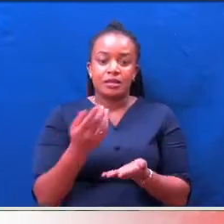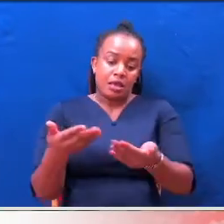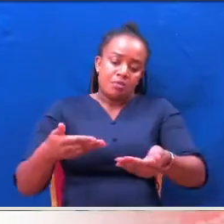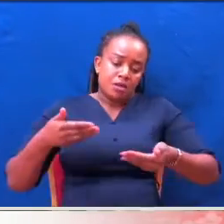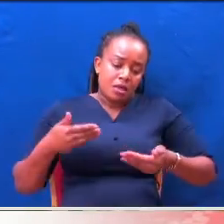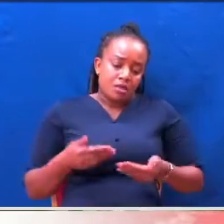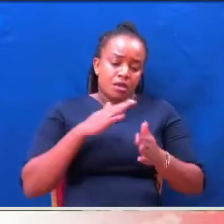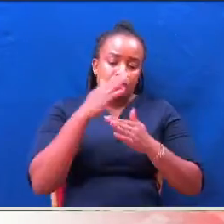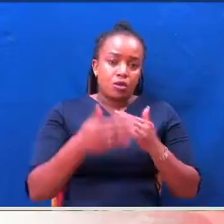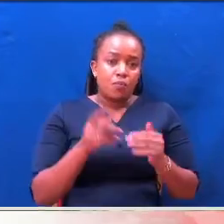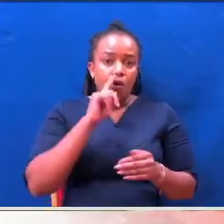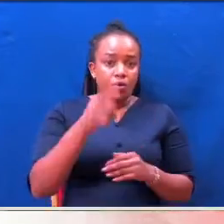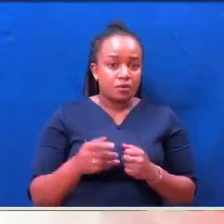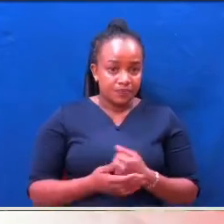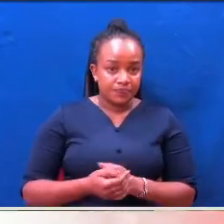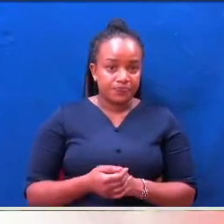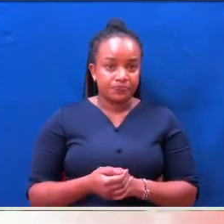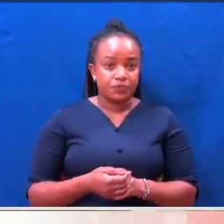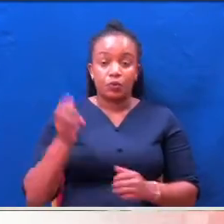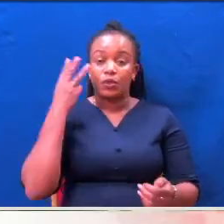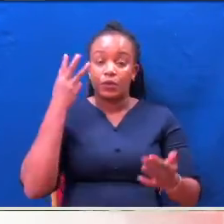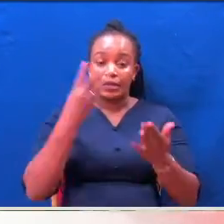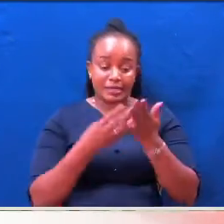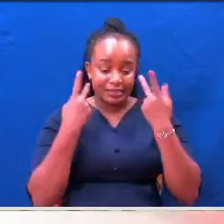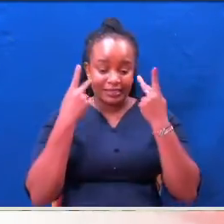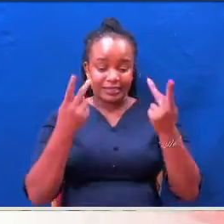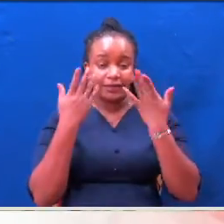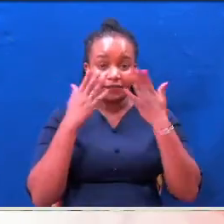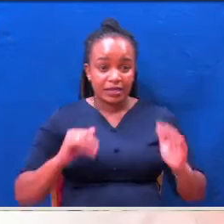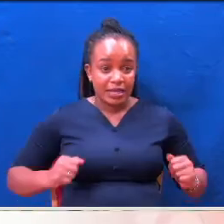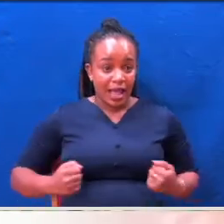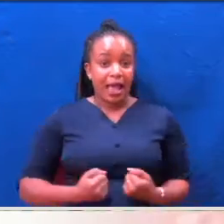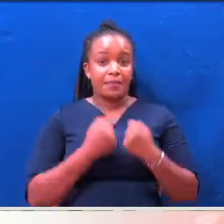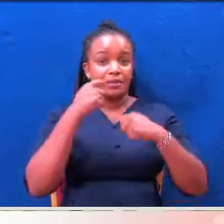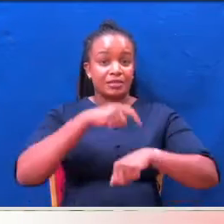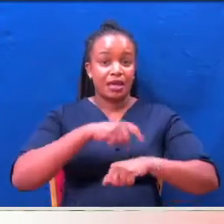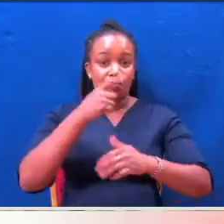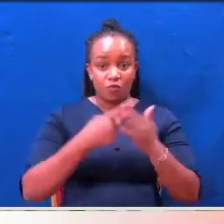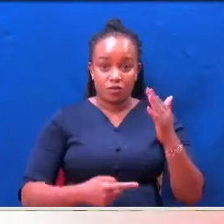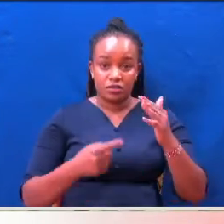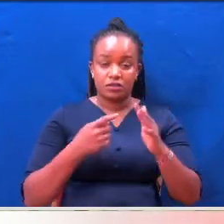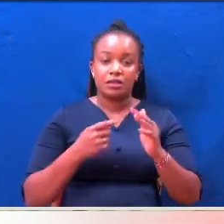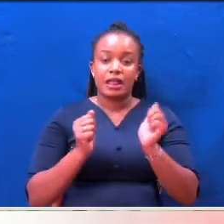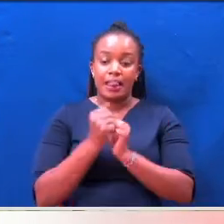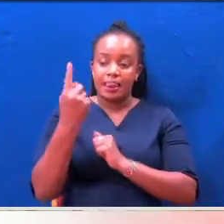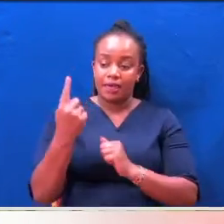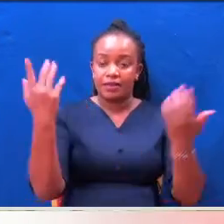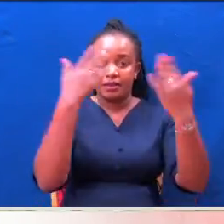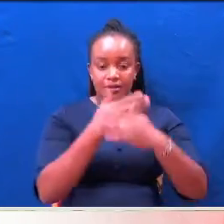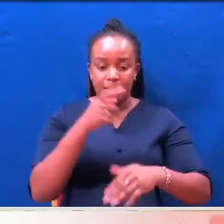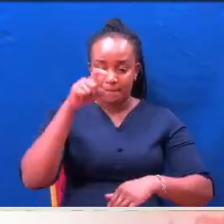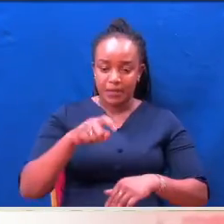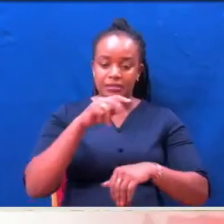hiyo stop order. Na kulingana na wale witnesses ambao walishuhudia ile tendo likifanyika saa 5 usiku, ni lazima county government na national government